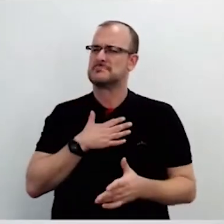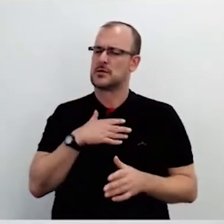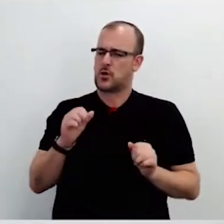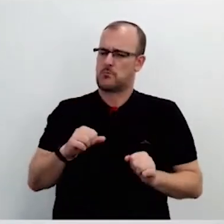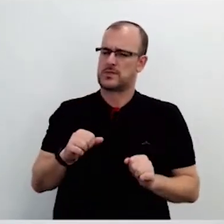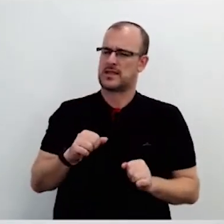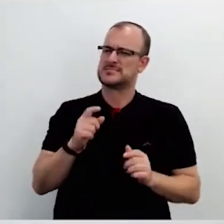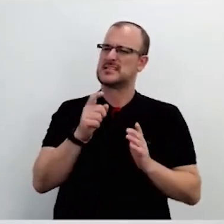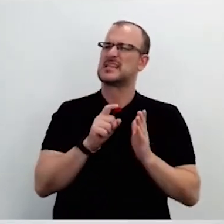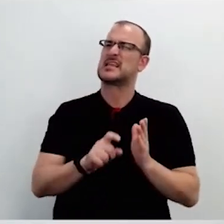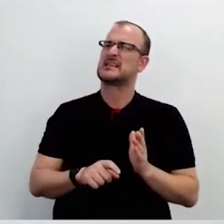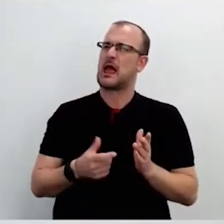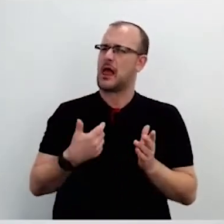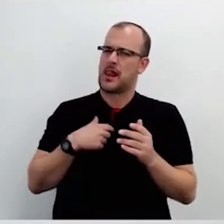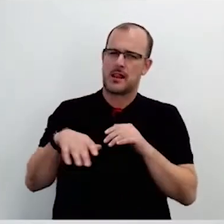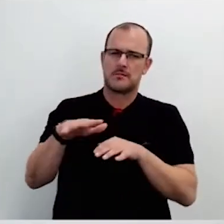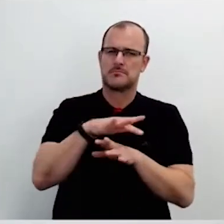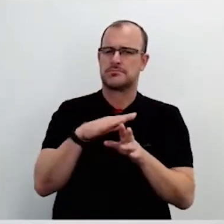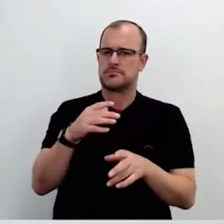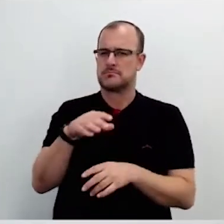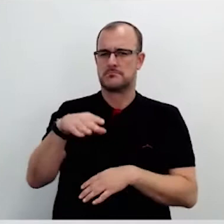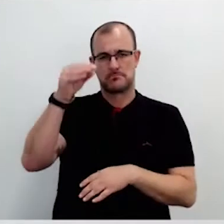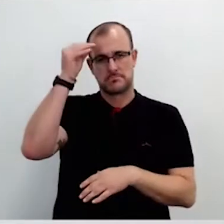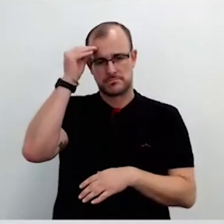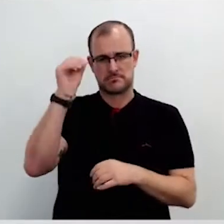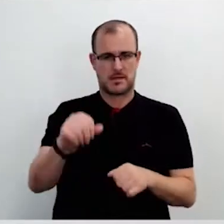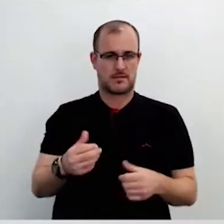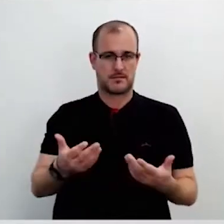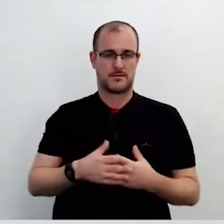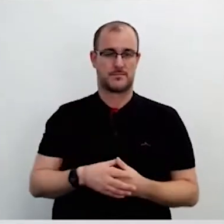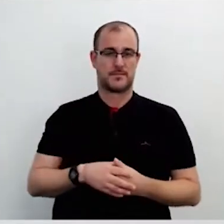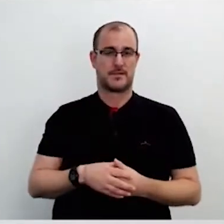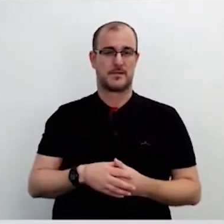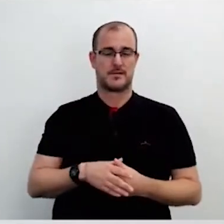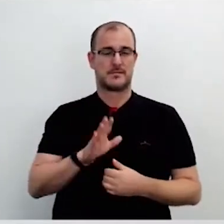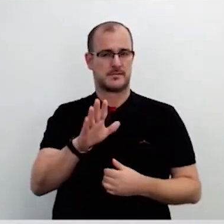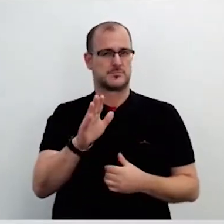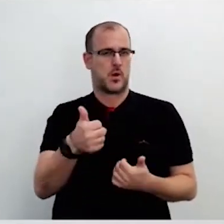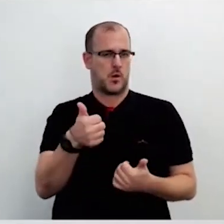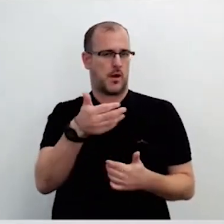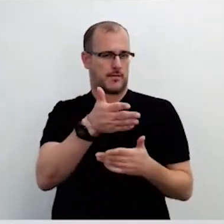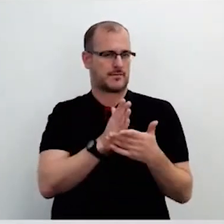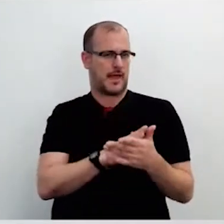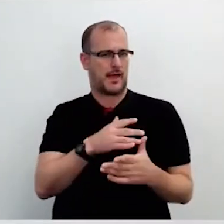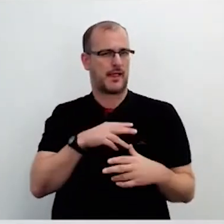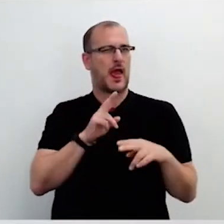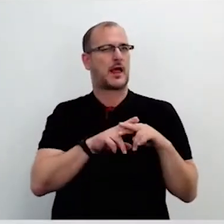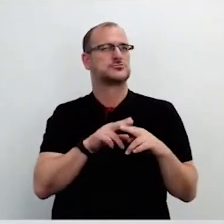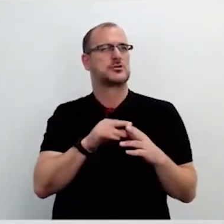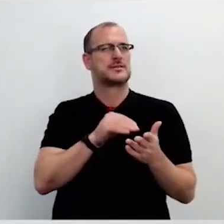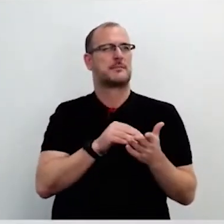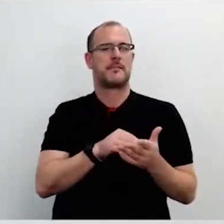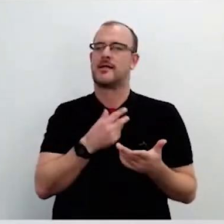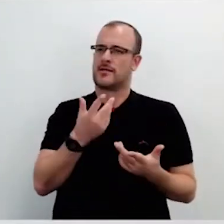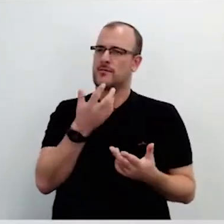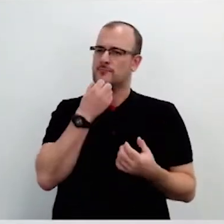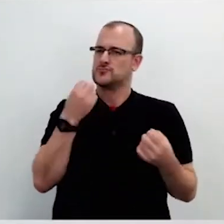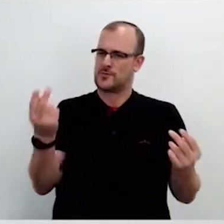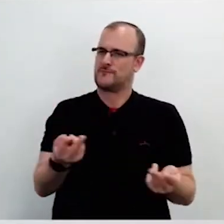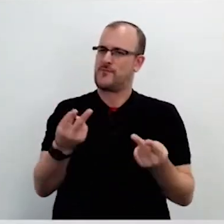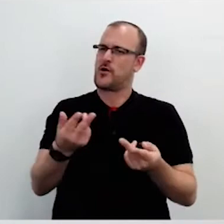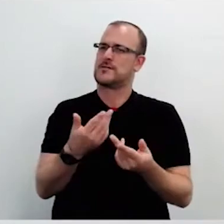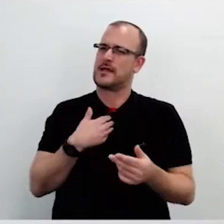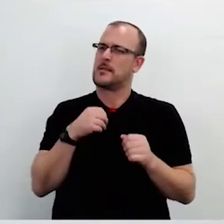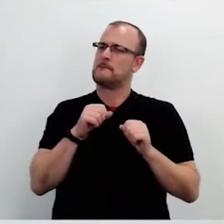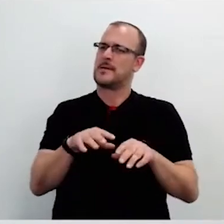auch, so wie ich das verstanden habe, ein weiterer Baustein Ihrer #Dabei-Kampagne. Mir eben genau da anzusetzen und Medienkompetenzen zu fördern. Wie machen Sie das